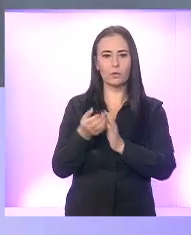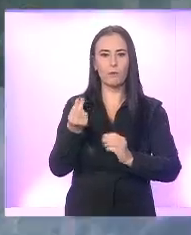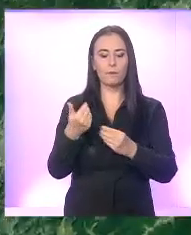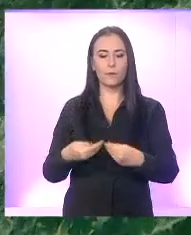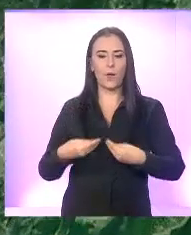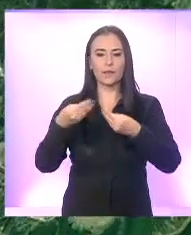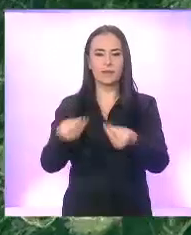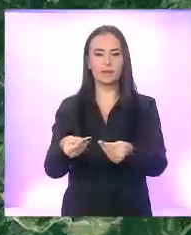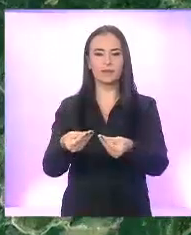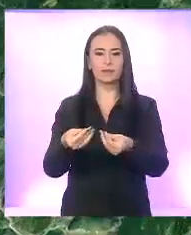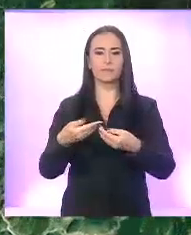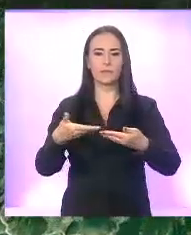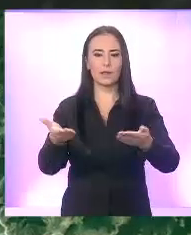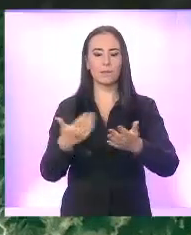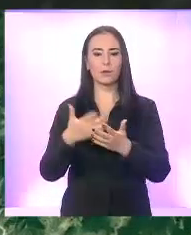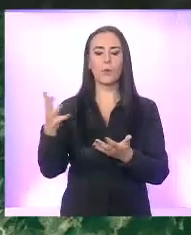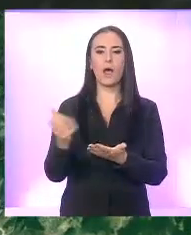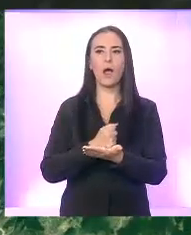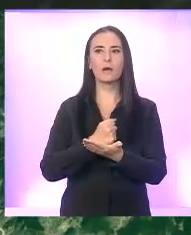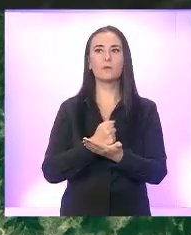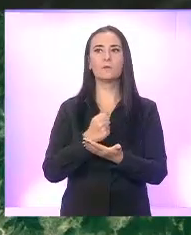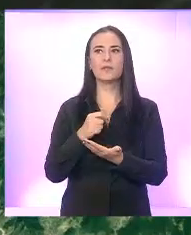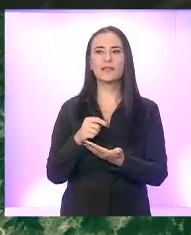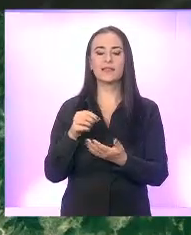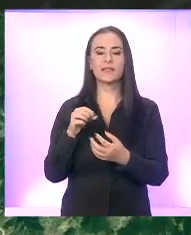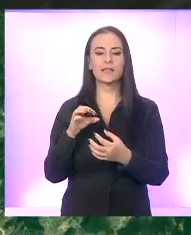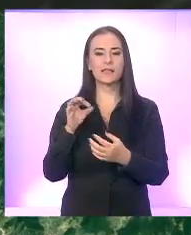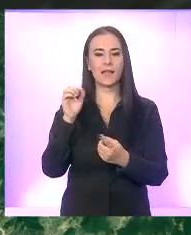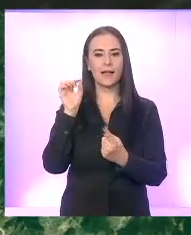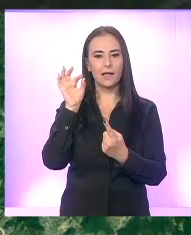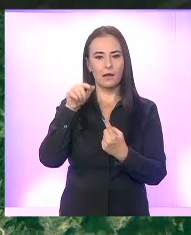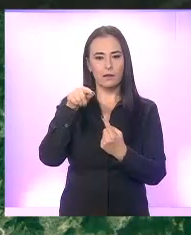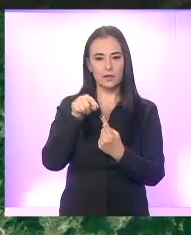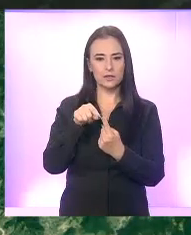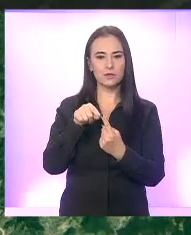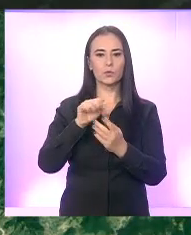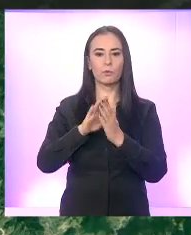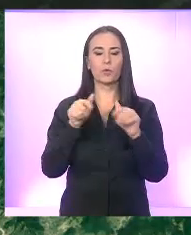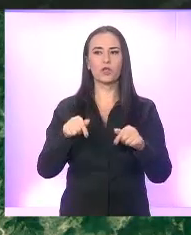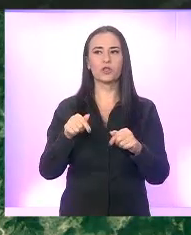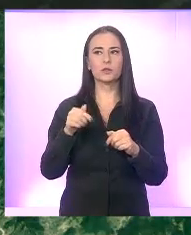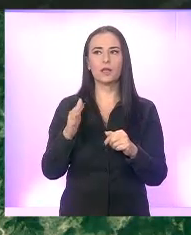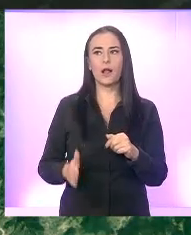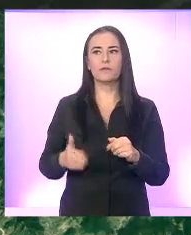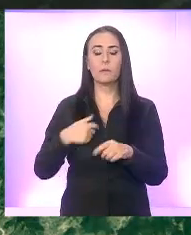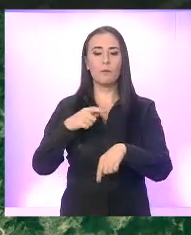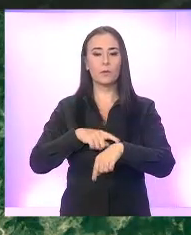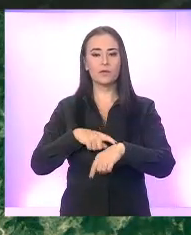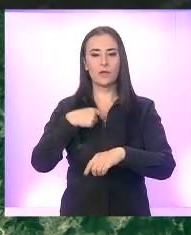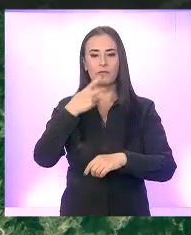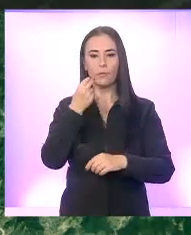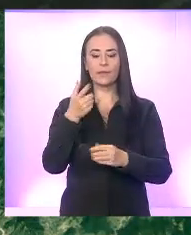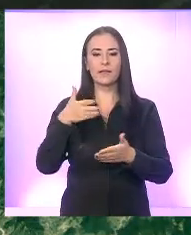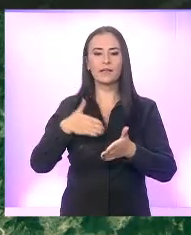la dispoziție pentru a ajunge și noi cu calea ferată în secolul 21. Mai este o problemă, pentru că, uite, de